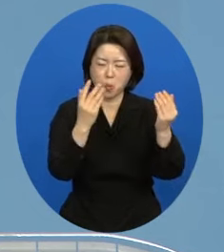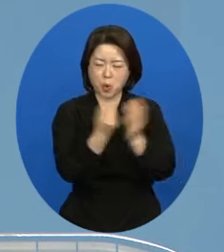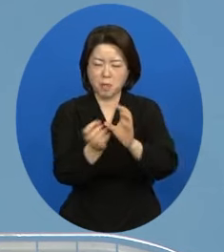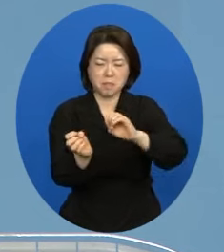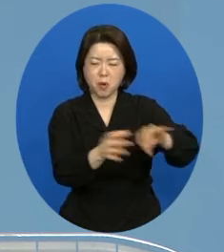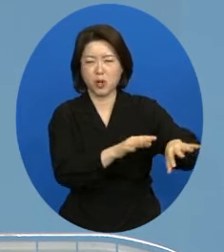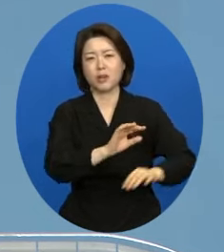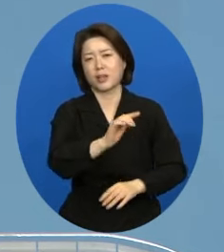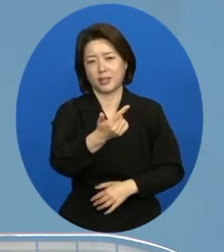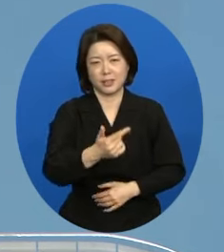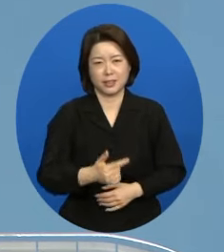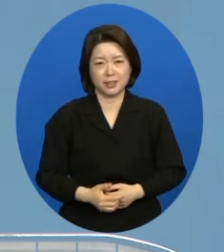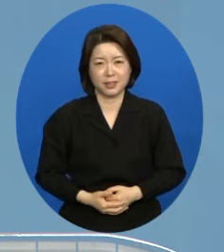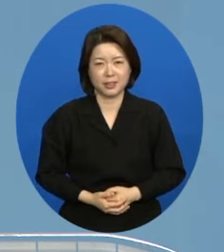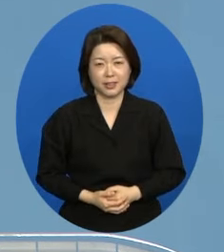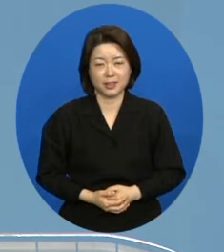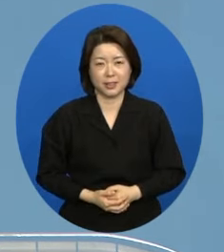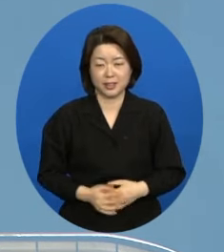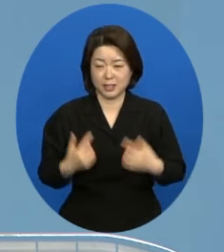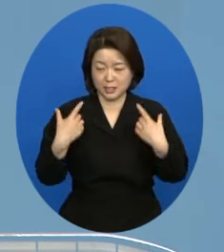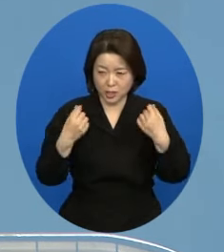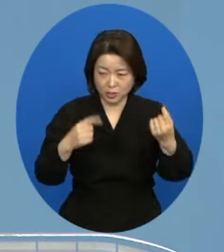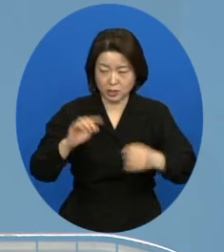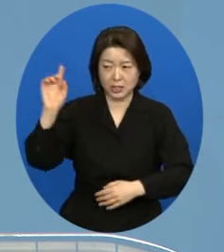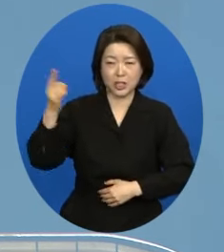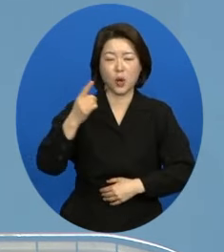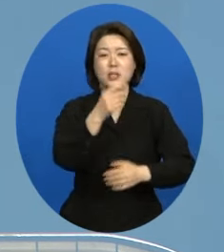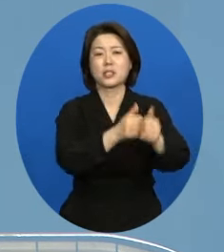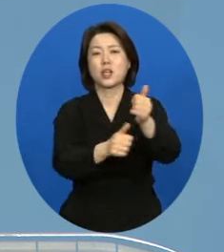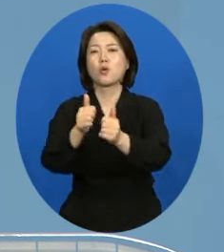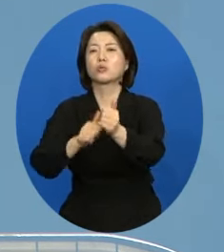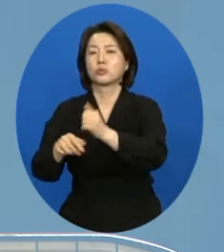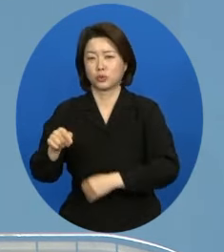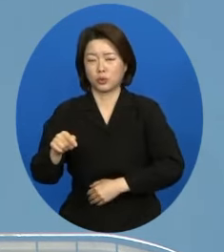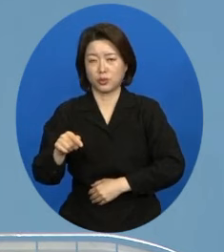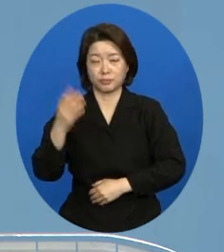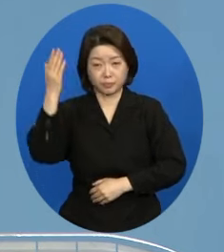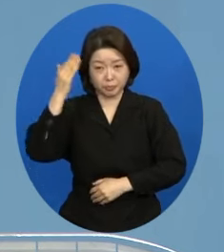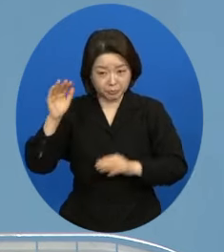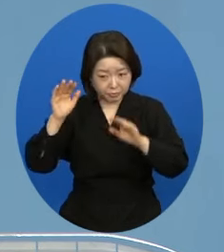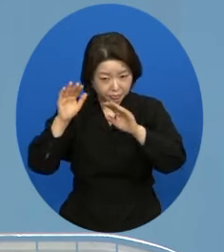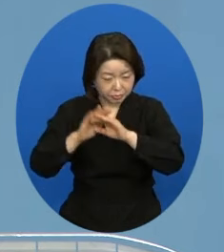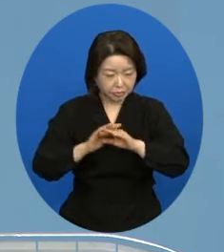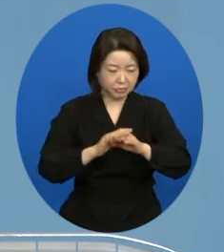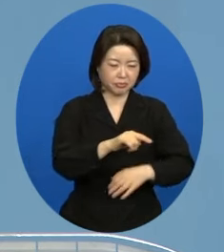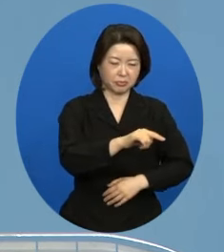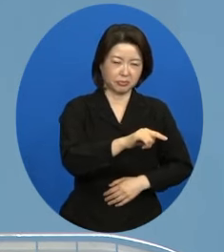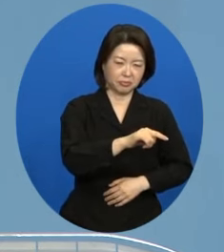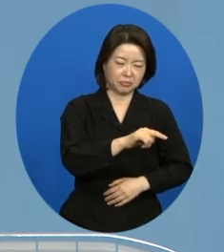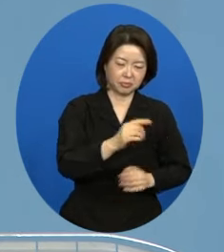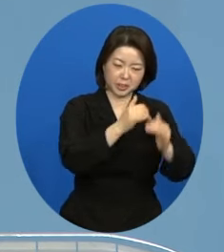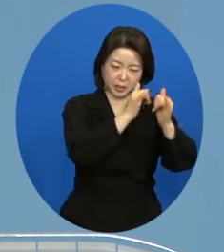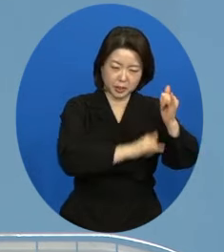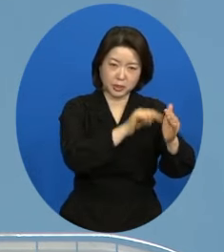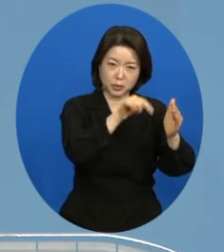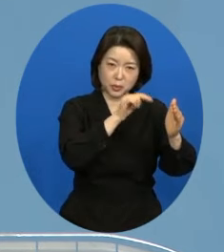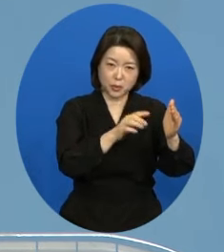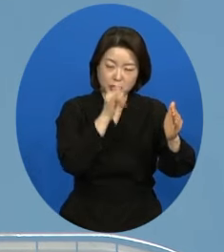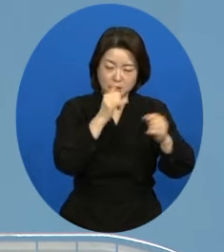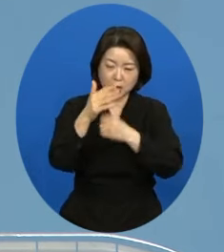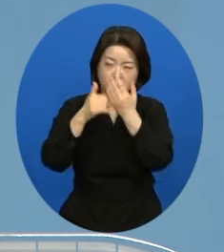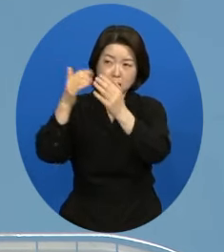않으셨습니다 그는 여전히 다윗의 후손 이었어요 어둠과 흙 역사 속에서도 하나님 집과 그